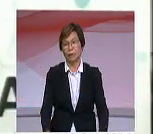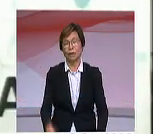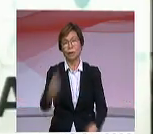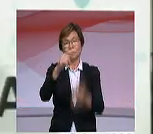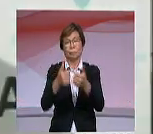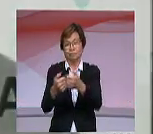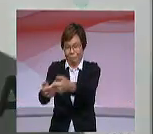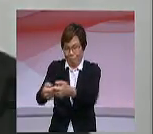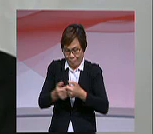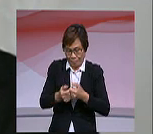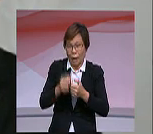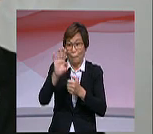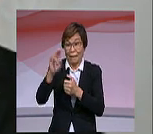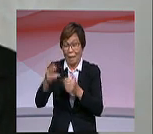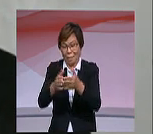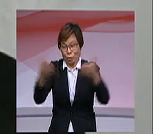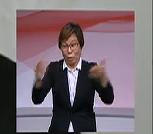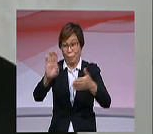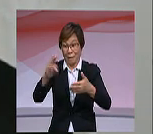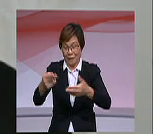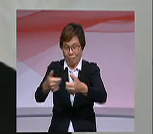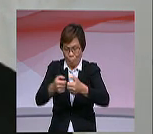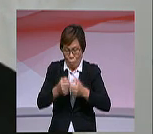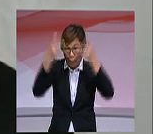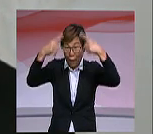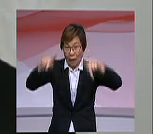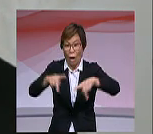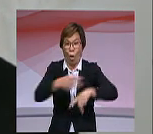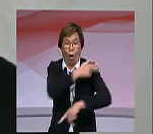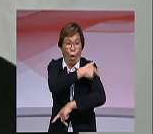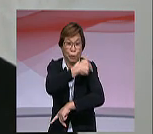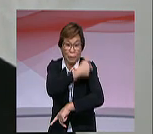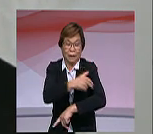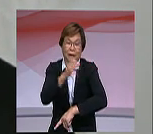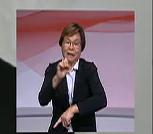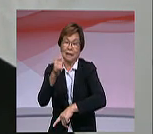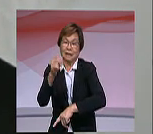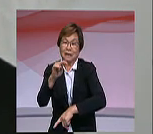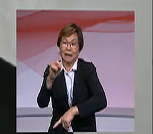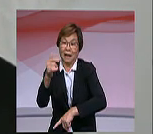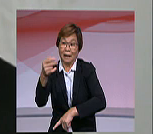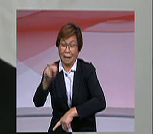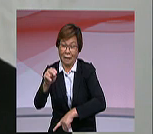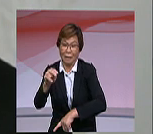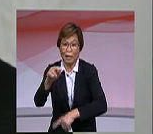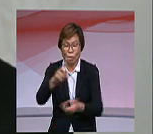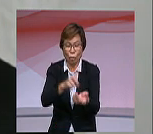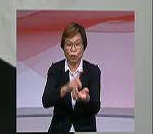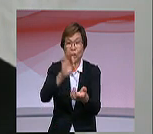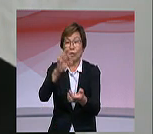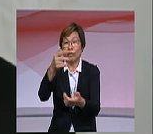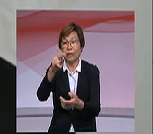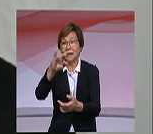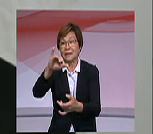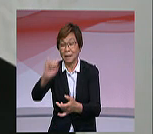soalan pertama daripada berita harian ialah pengarah Hospital Duchess of Kent, Dr. Francis Paul, hari ini dilaporkan